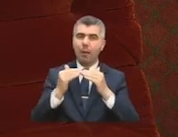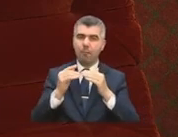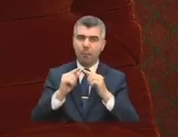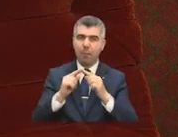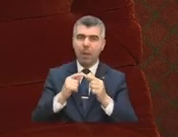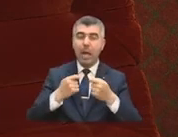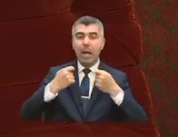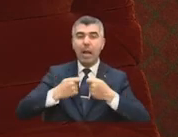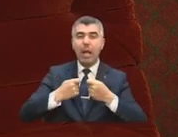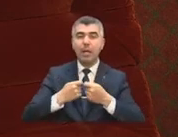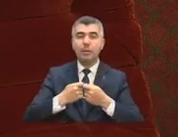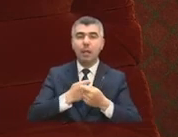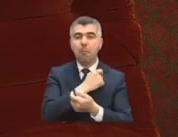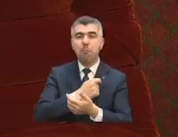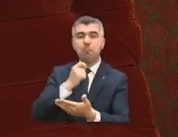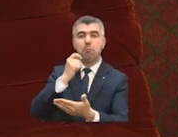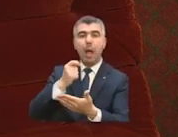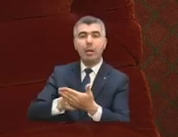العامة